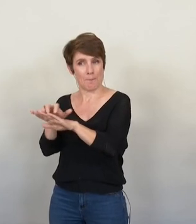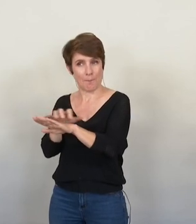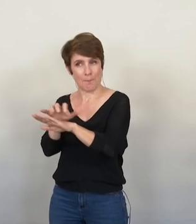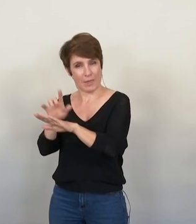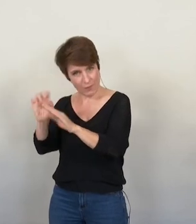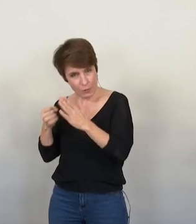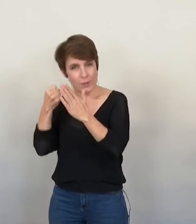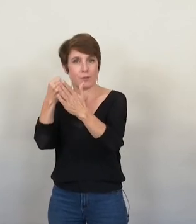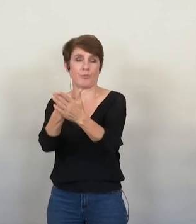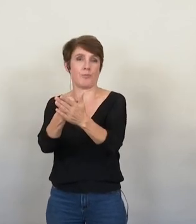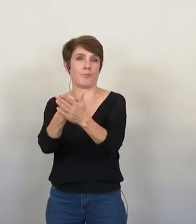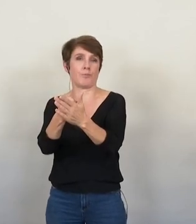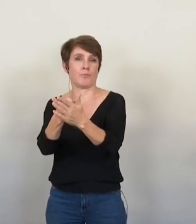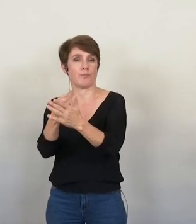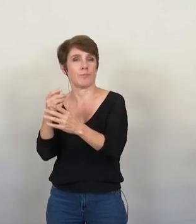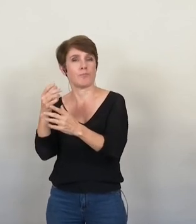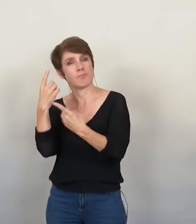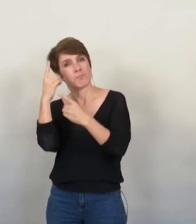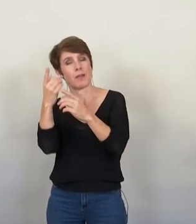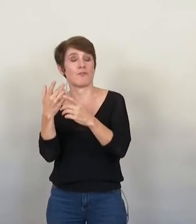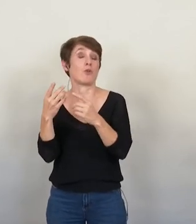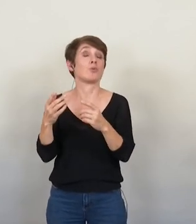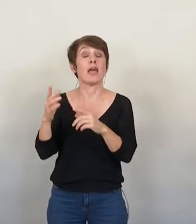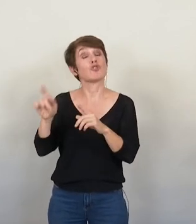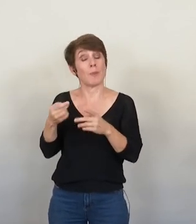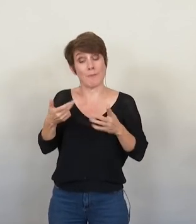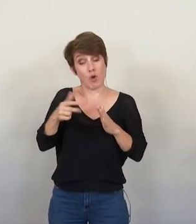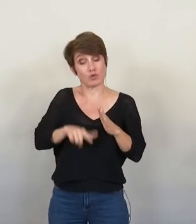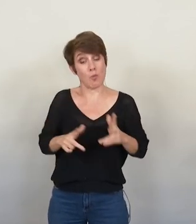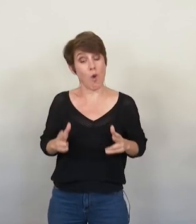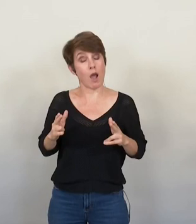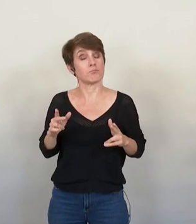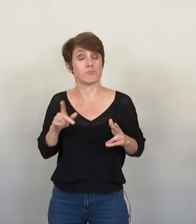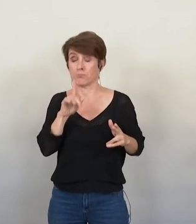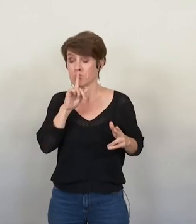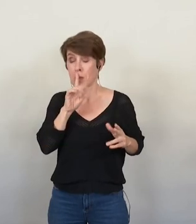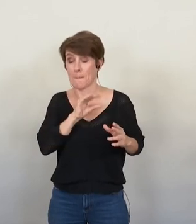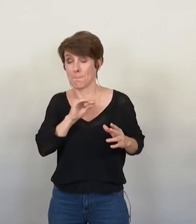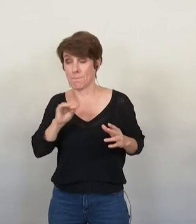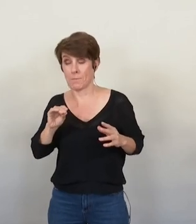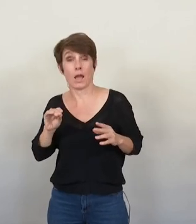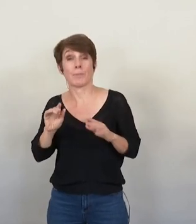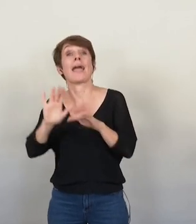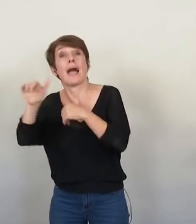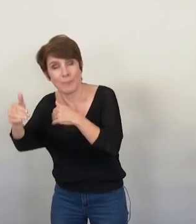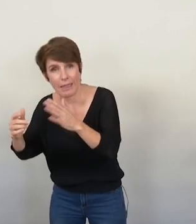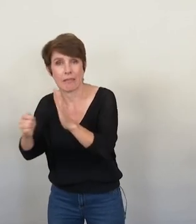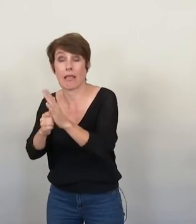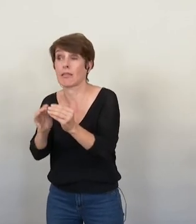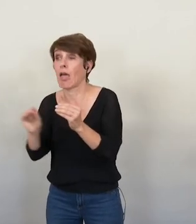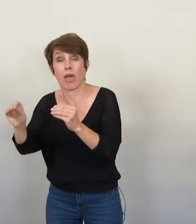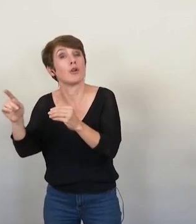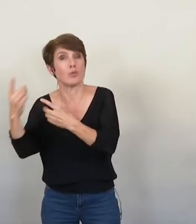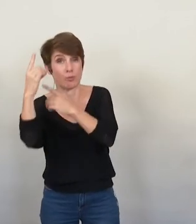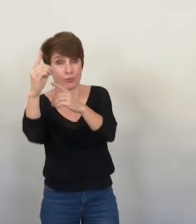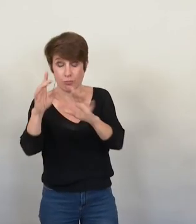cette affaire il aurait pu faire dans sa période de contrôle de légalité il ne l'a pas fait il l'a fait là c'est bien son droit nous savons que nous avons un